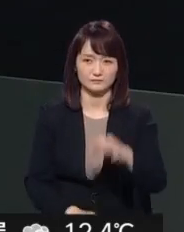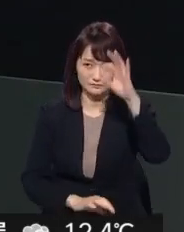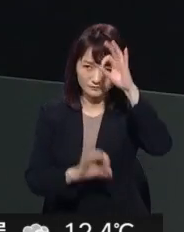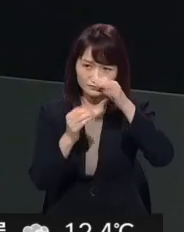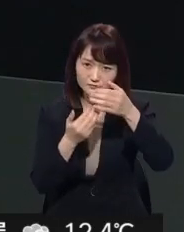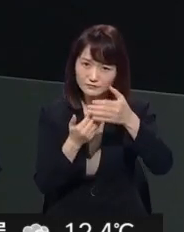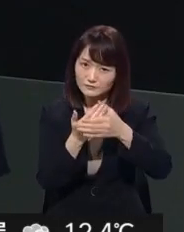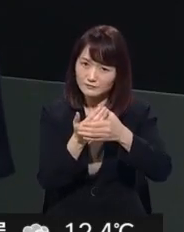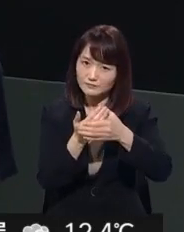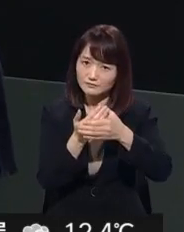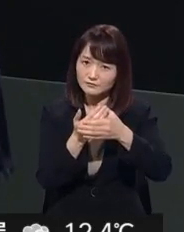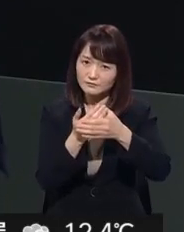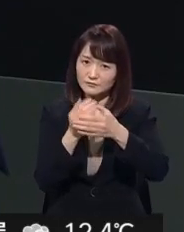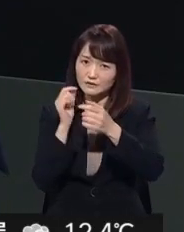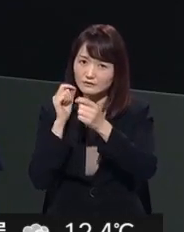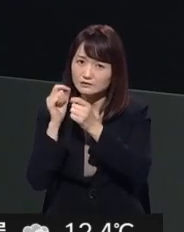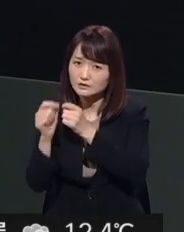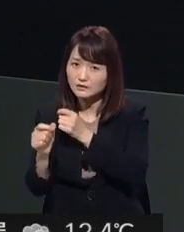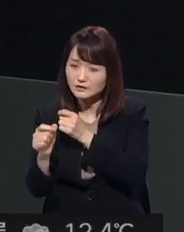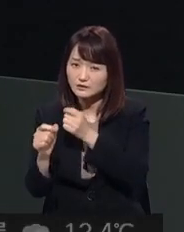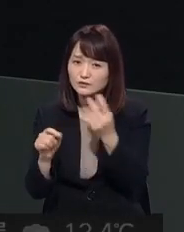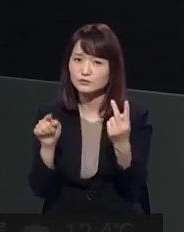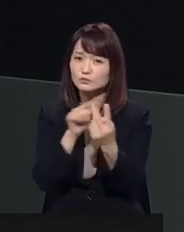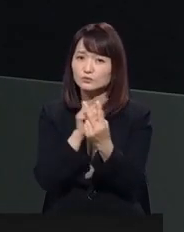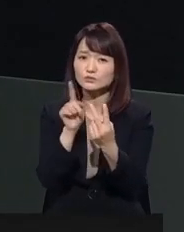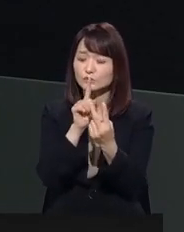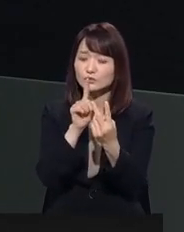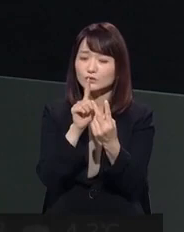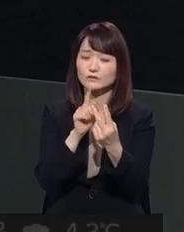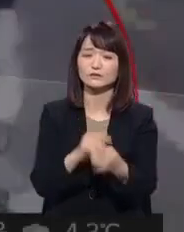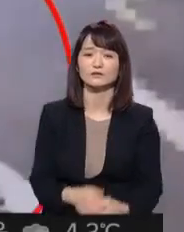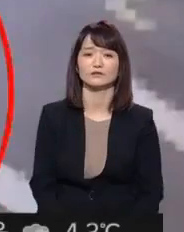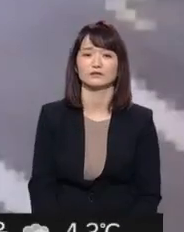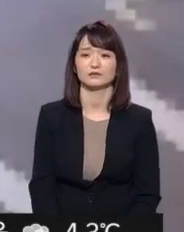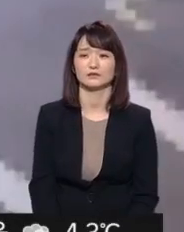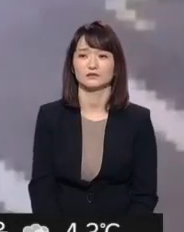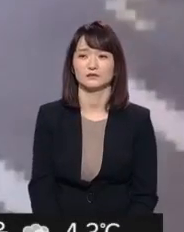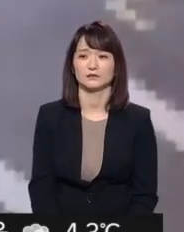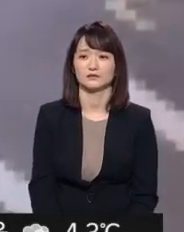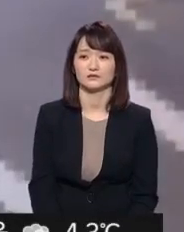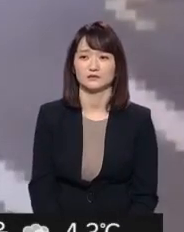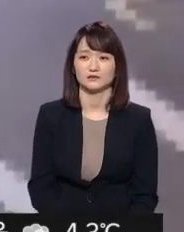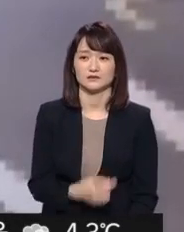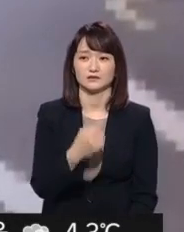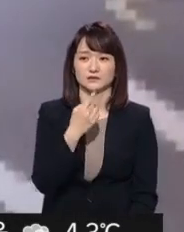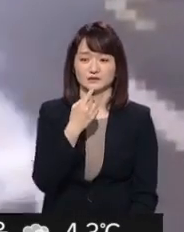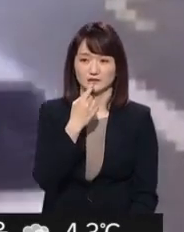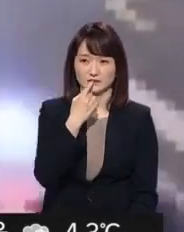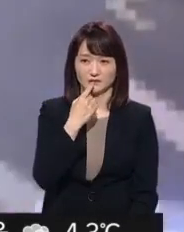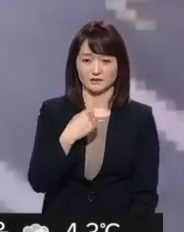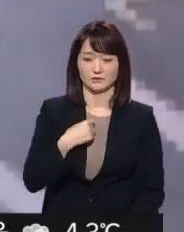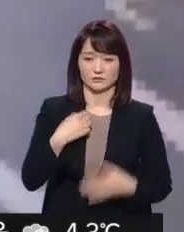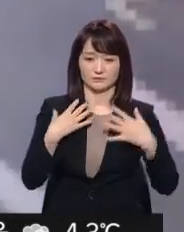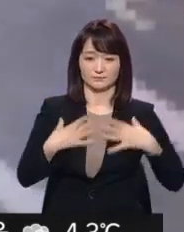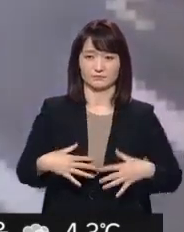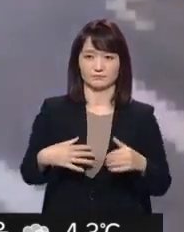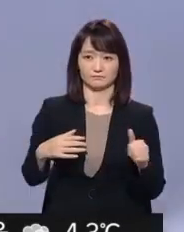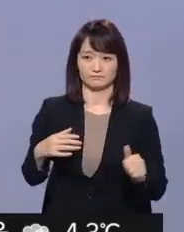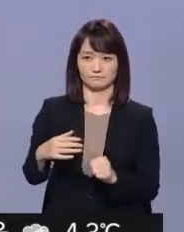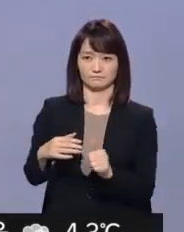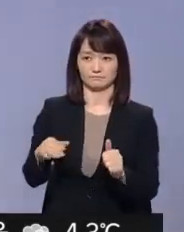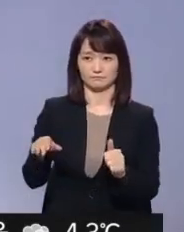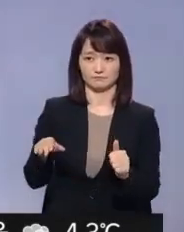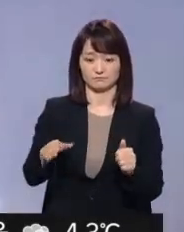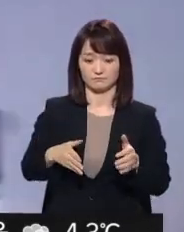사고 4기일까 그렇습니다 직접 확인해 보시죠 자 흰색 곧 주목해 보세요 자